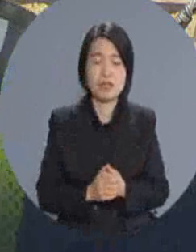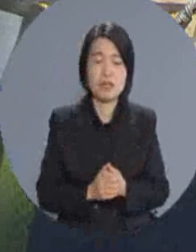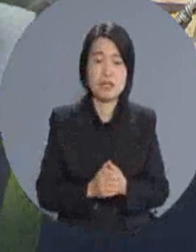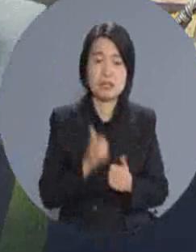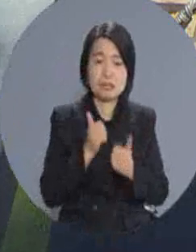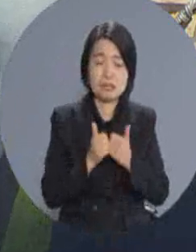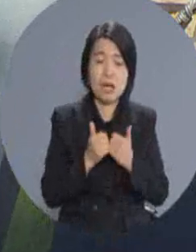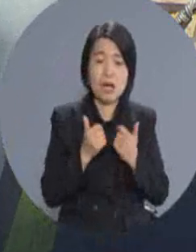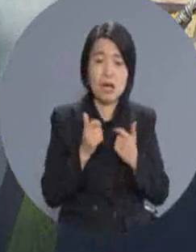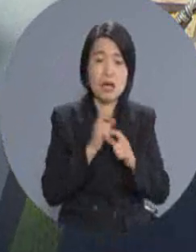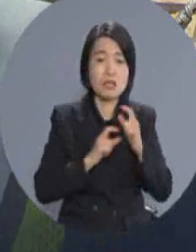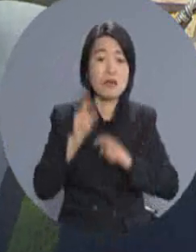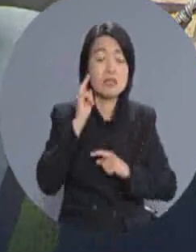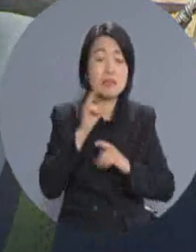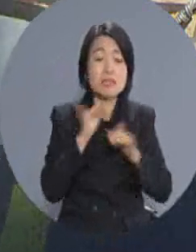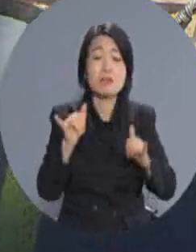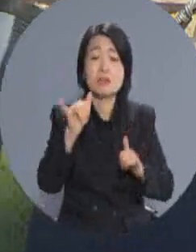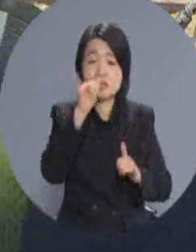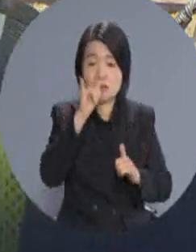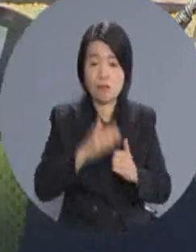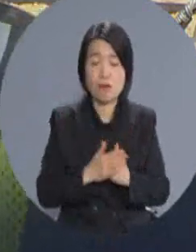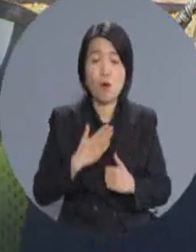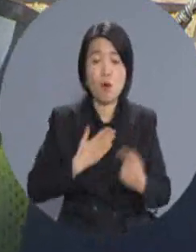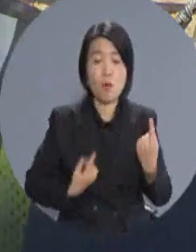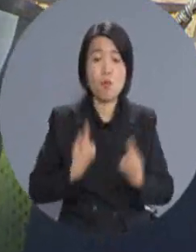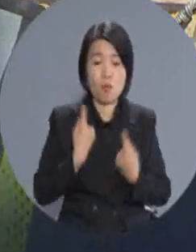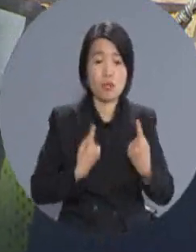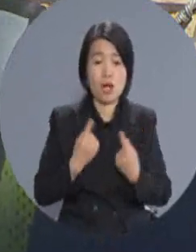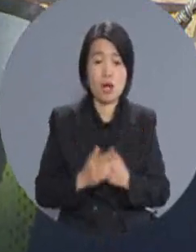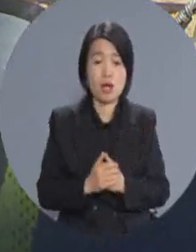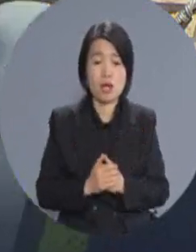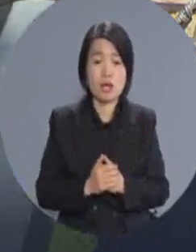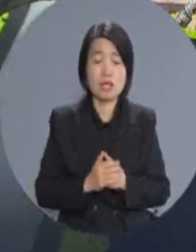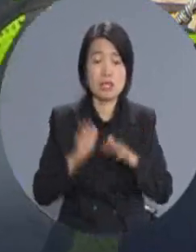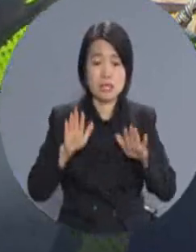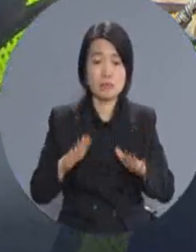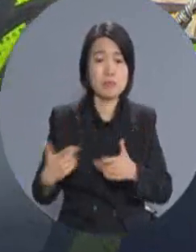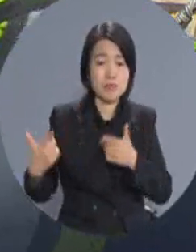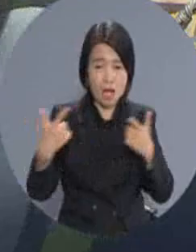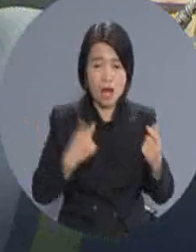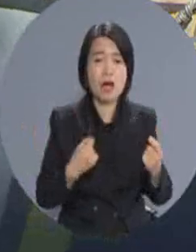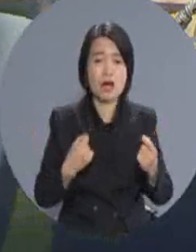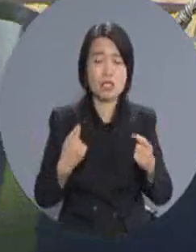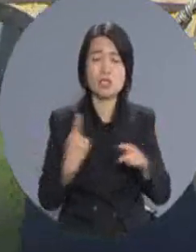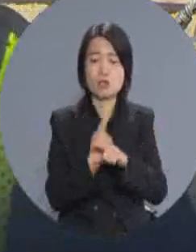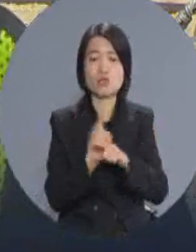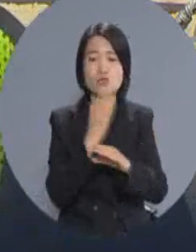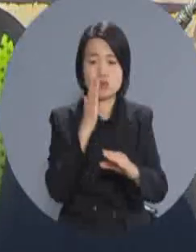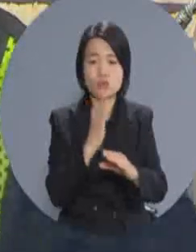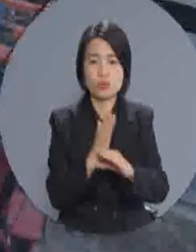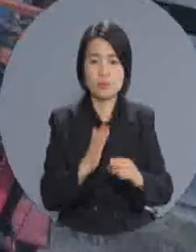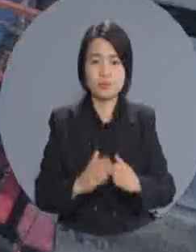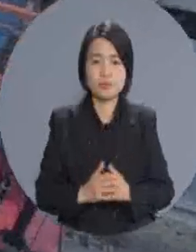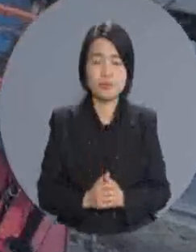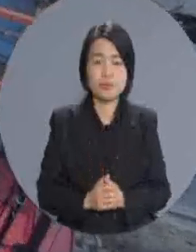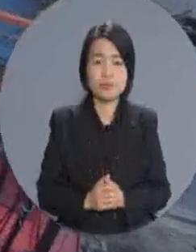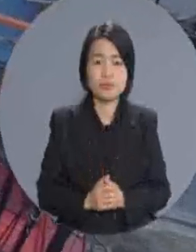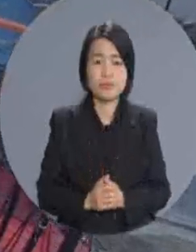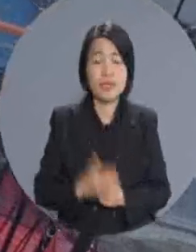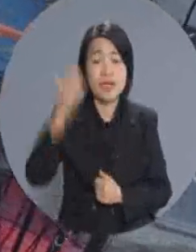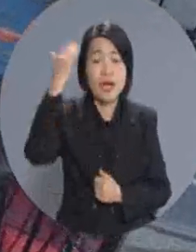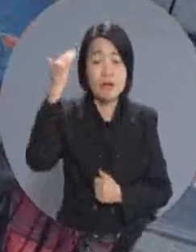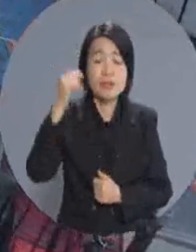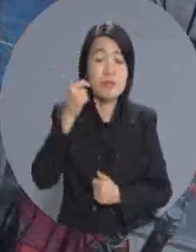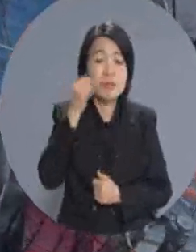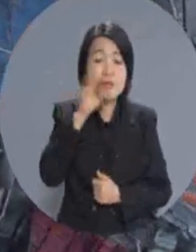그렇게 뭐 더 심한 사람도 있어요. 사실은 저보다도 지금 그런 분들 다 치료 중에 있잖아요.